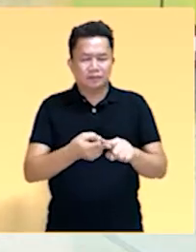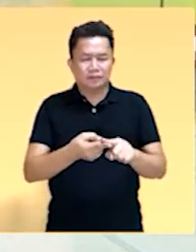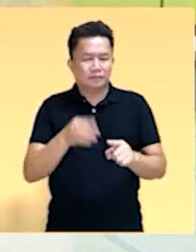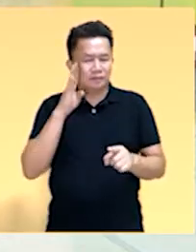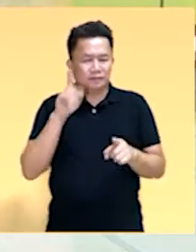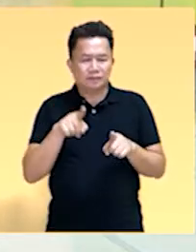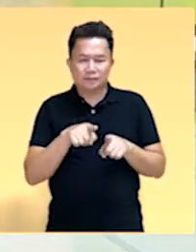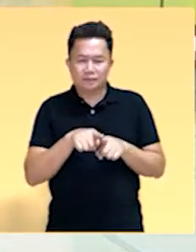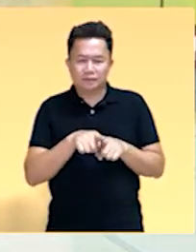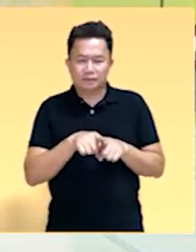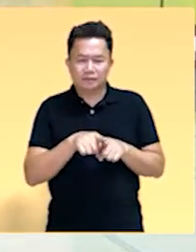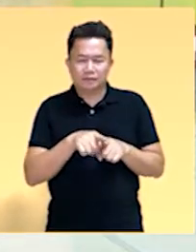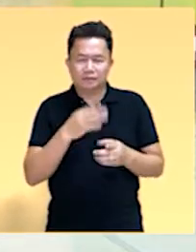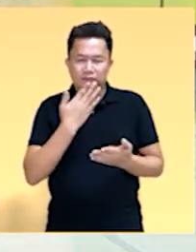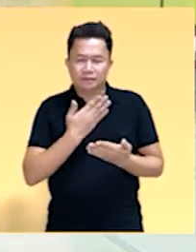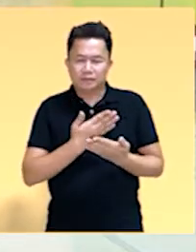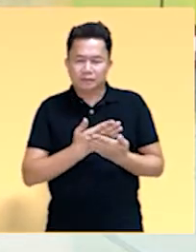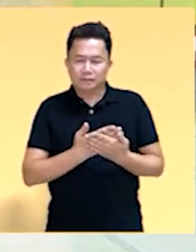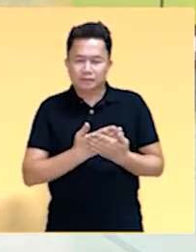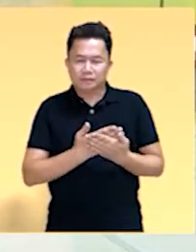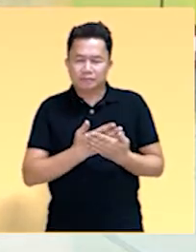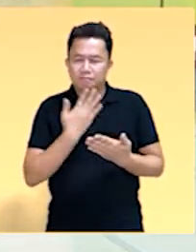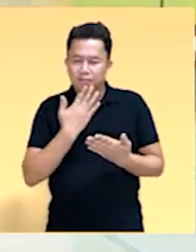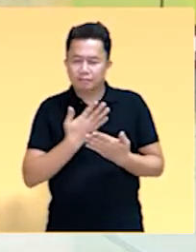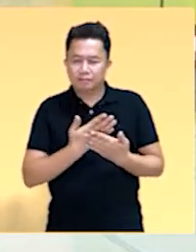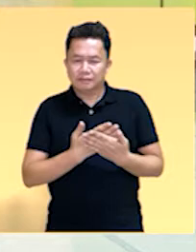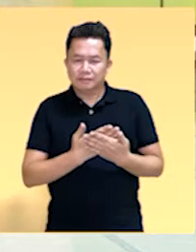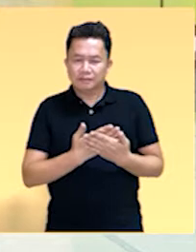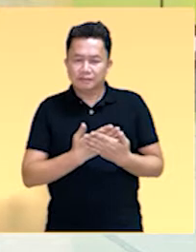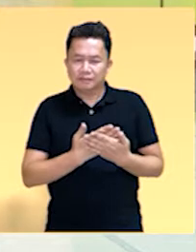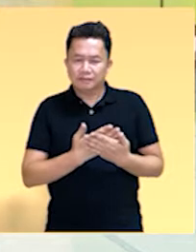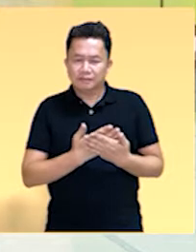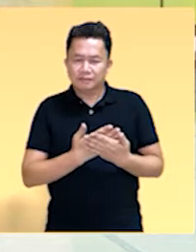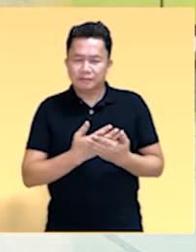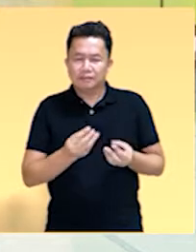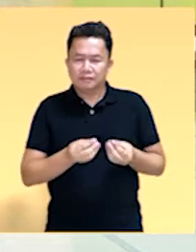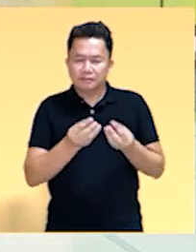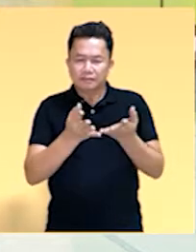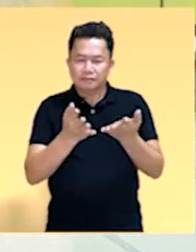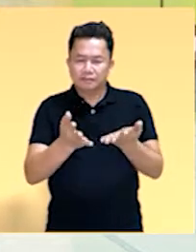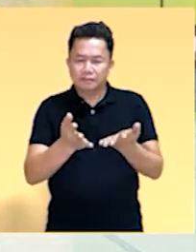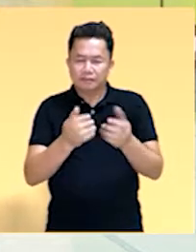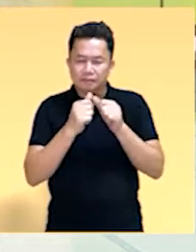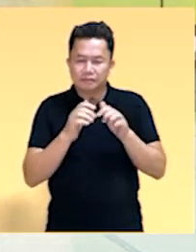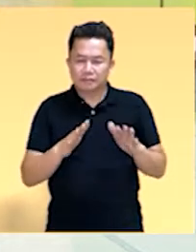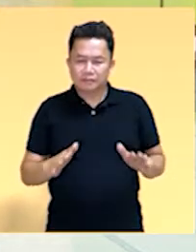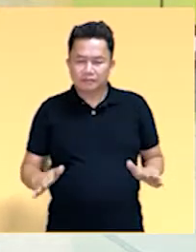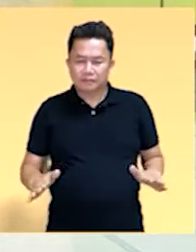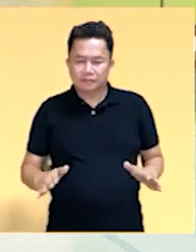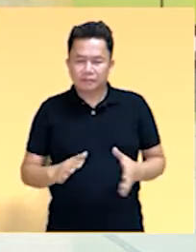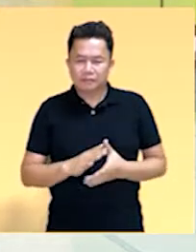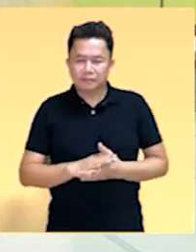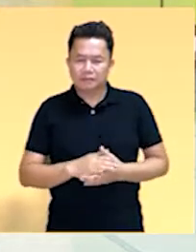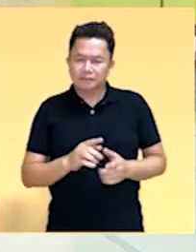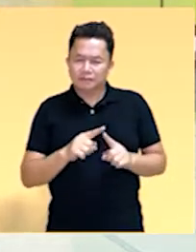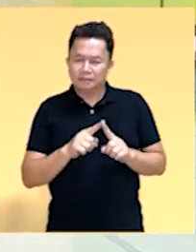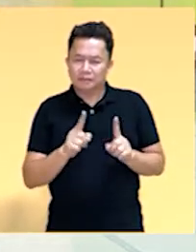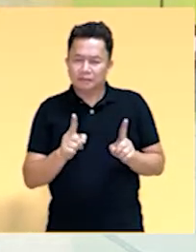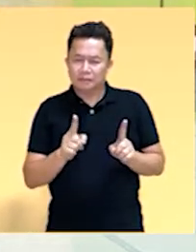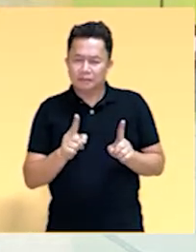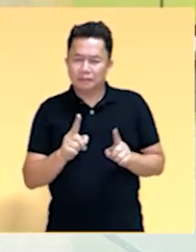kuya. Ang bait mo naman. Maganda yan. Ang pagiging mapagbigay ay pinagpapala.